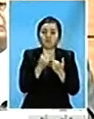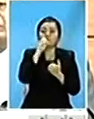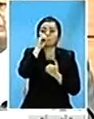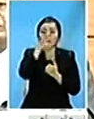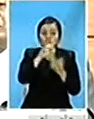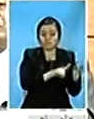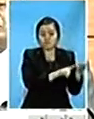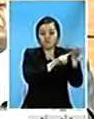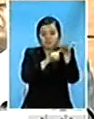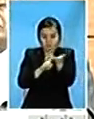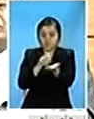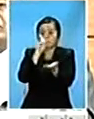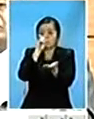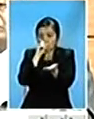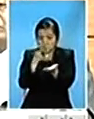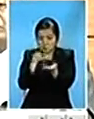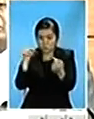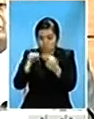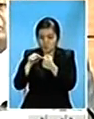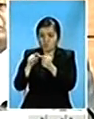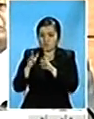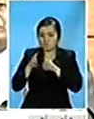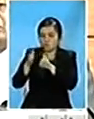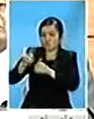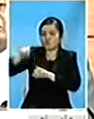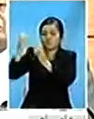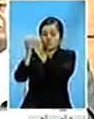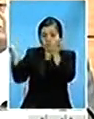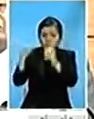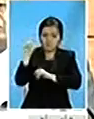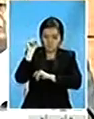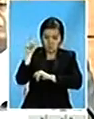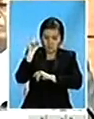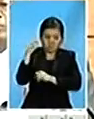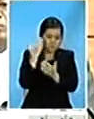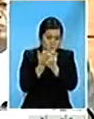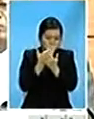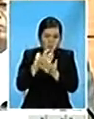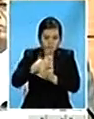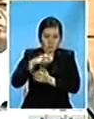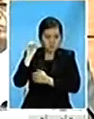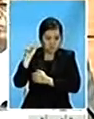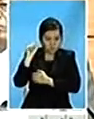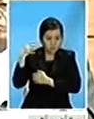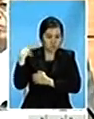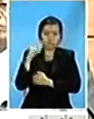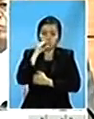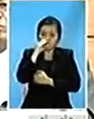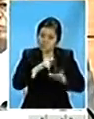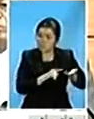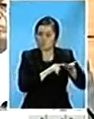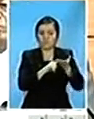ทางสภาอ้างกับทางตุลาการรัฐธรรมนูญว่าความจำเป็นเร่งด่วนที่จะใช้นั้นมีมากเพียงใดมีการพูดกันในสภาแห่ง